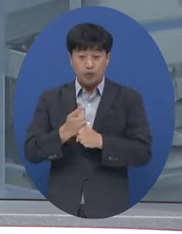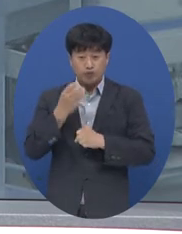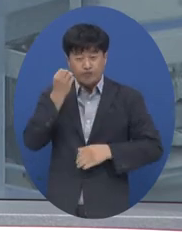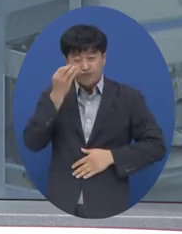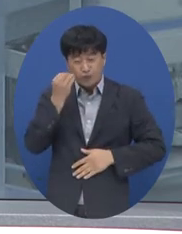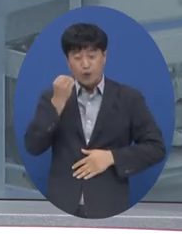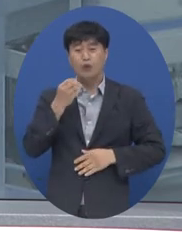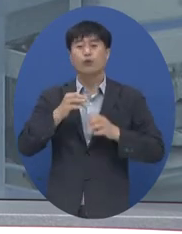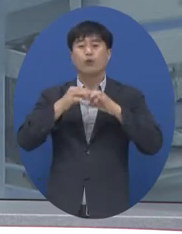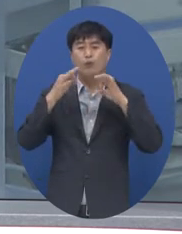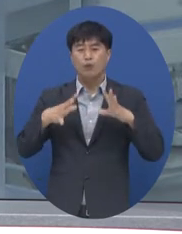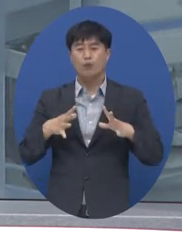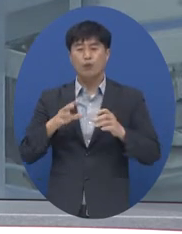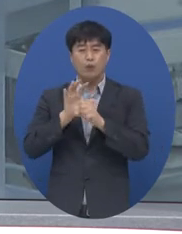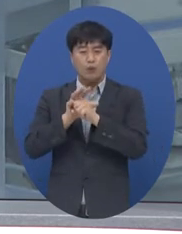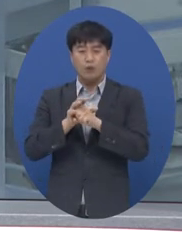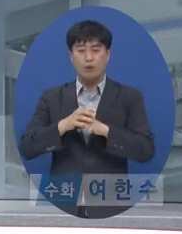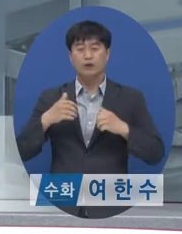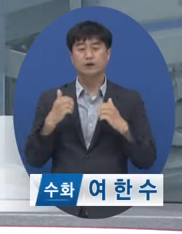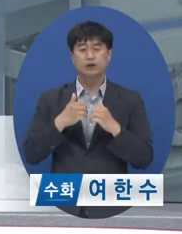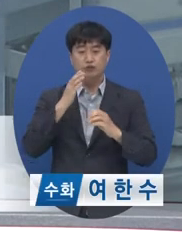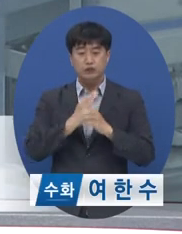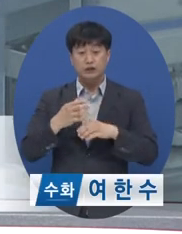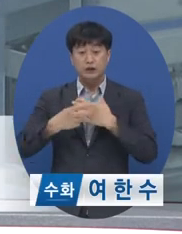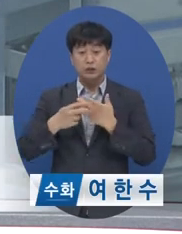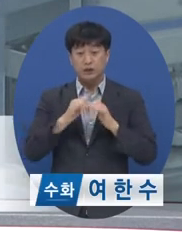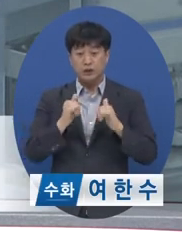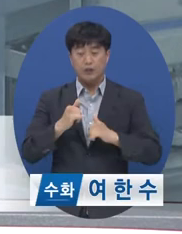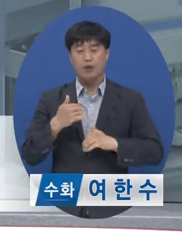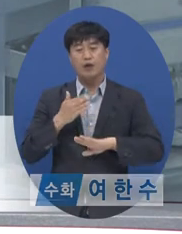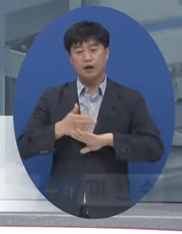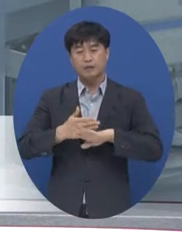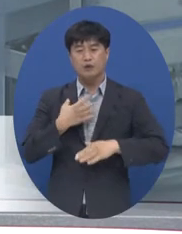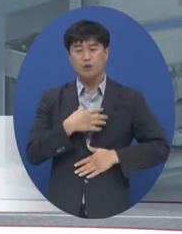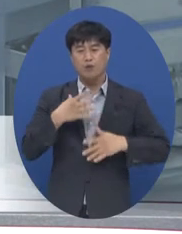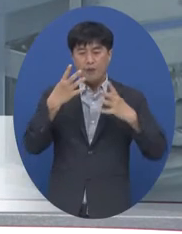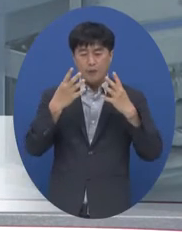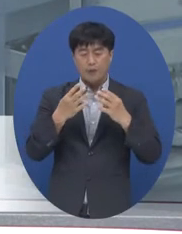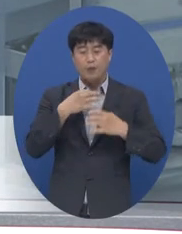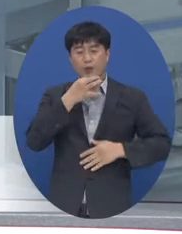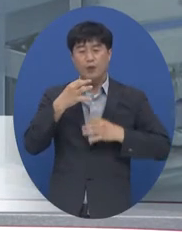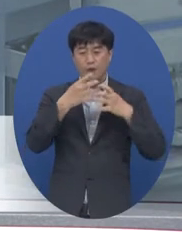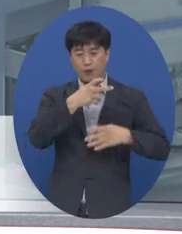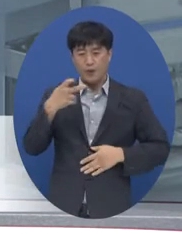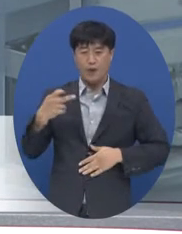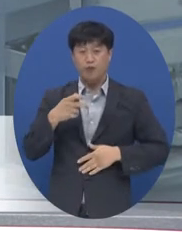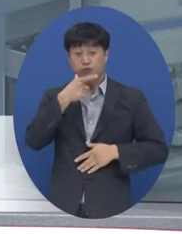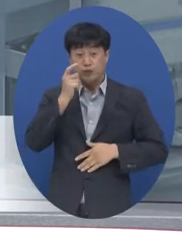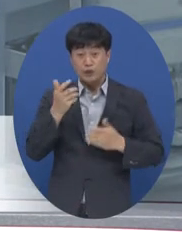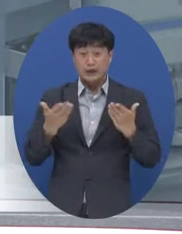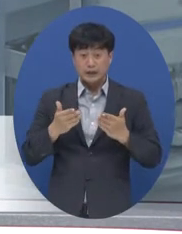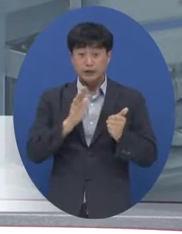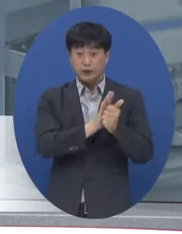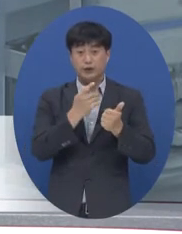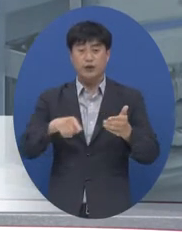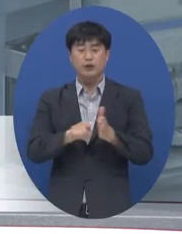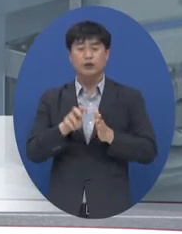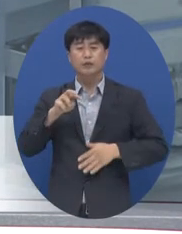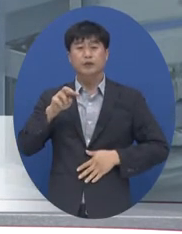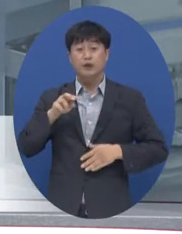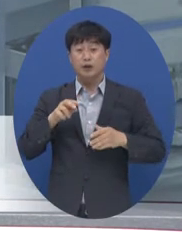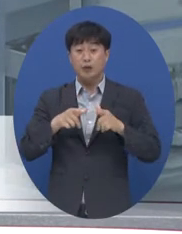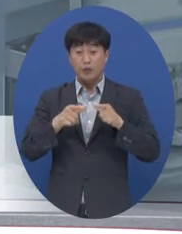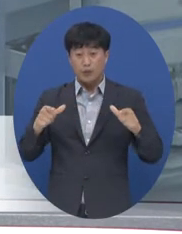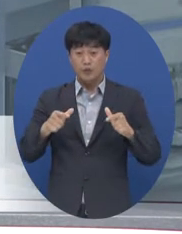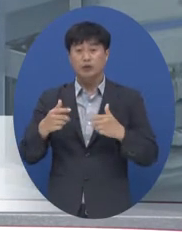벌써 수개월째 코로나19 사투를 벌이고 있는 의료진들에 대한 고마움과 걱정의 목소리가 커지고 있습니다. 부족한 일손을 돕기 위해